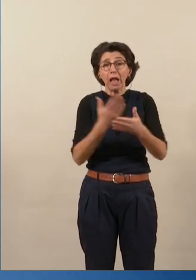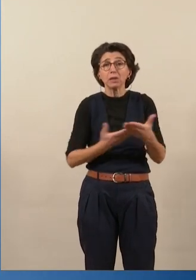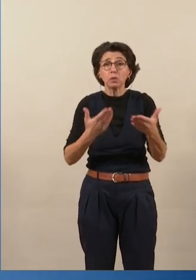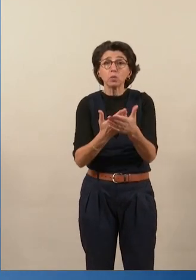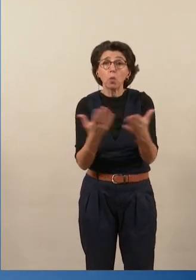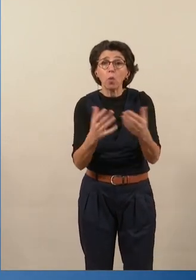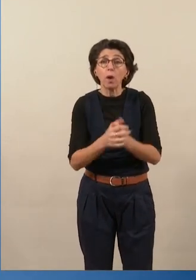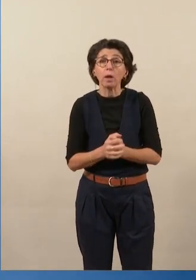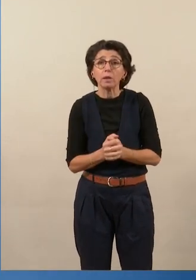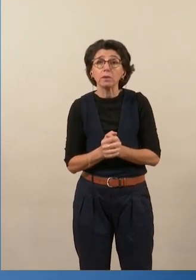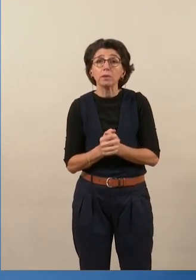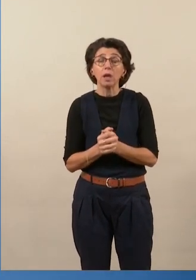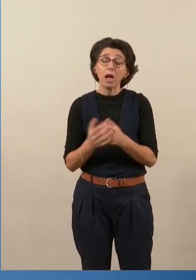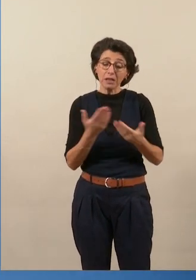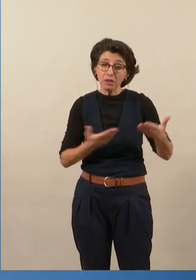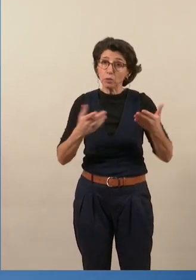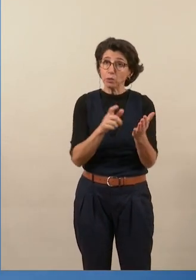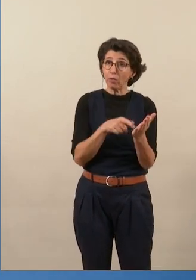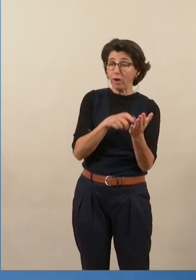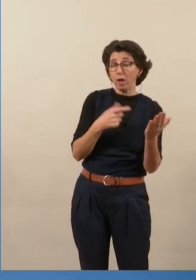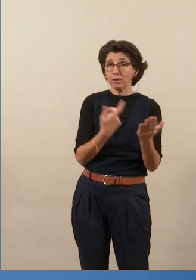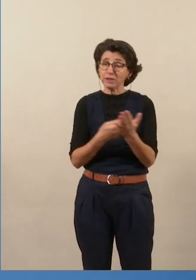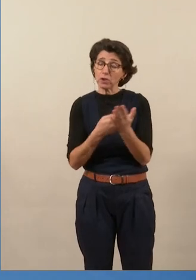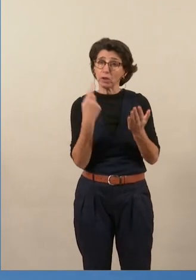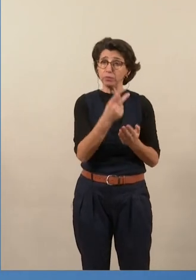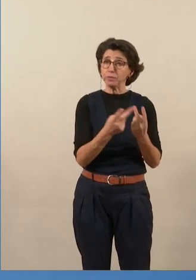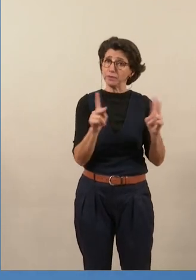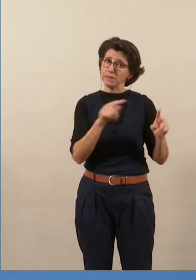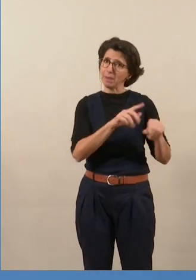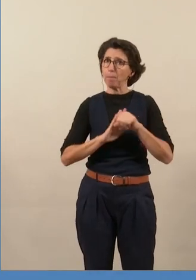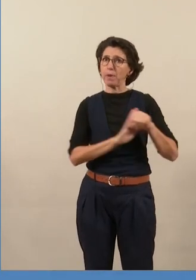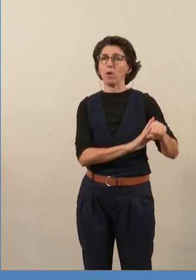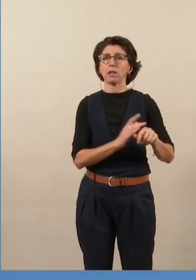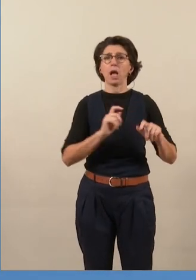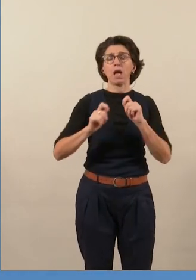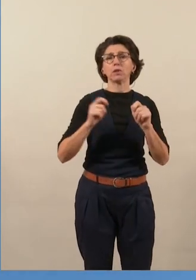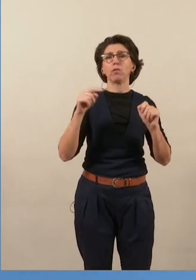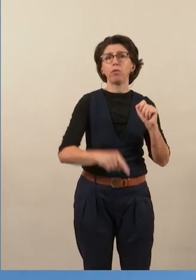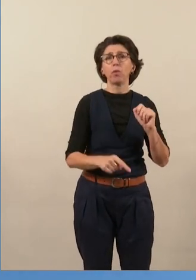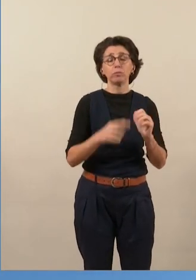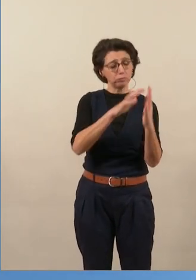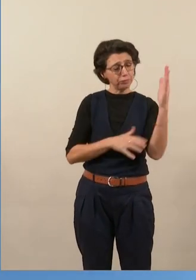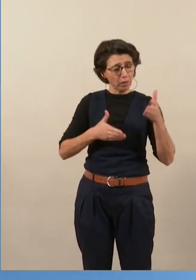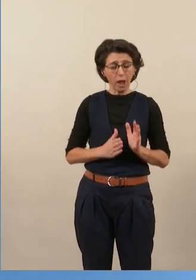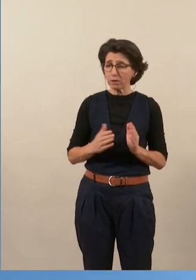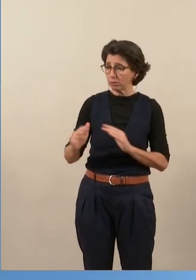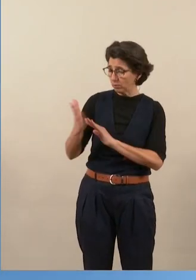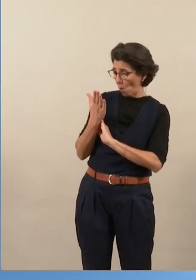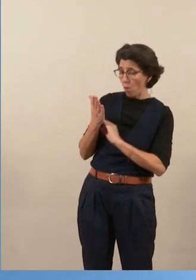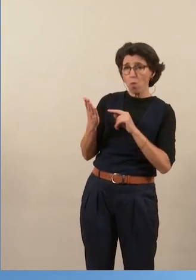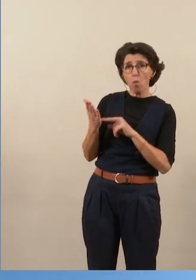devrait être prioritairement traité votre rendu Act démontre que vous ne tirez aucune conséquence de